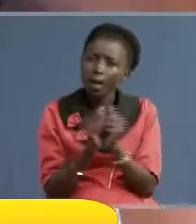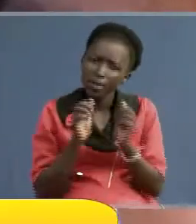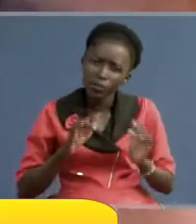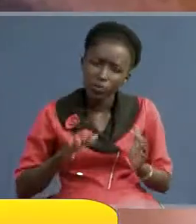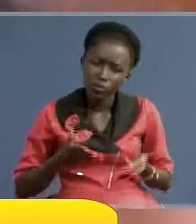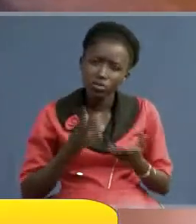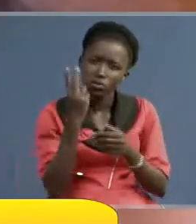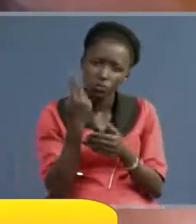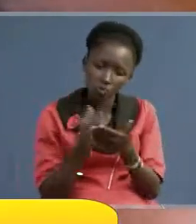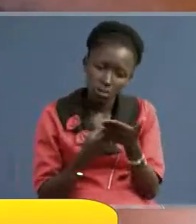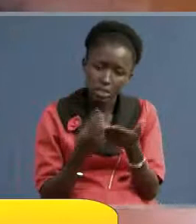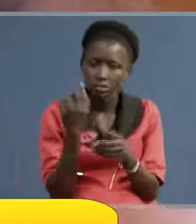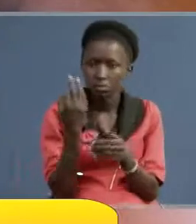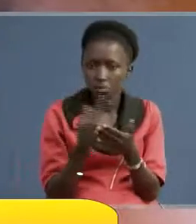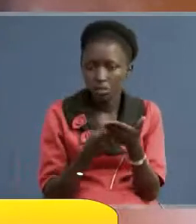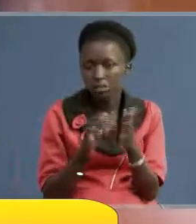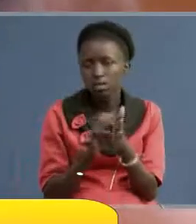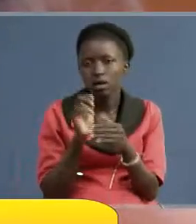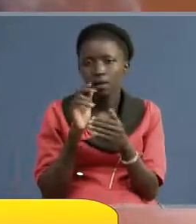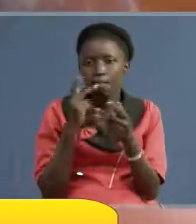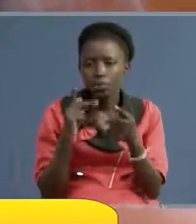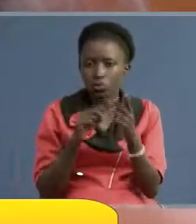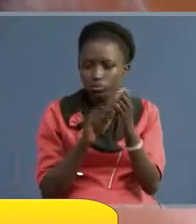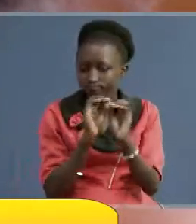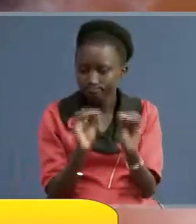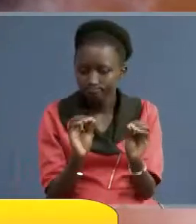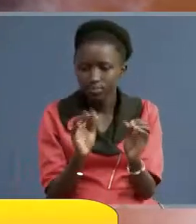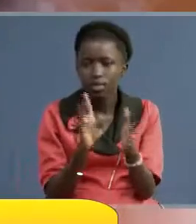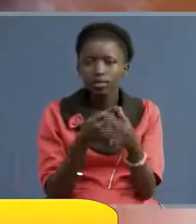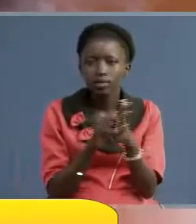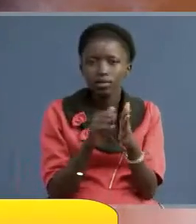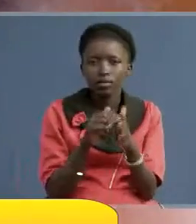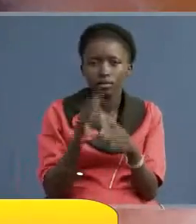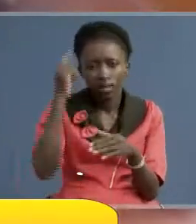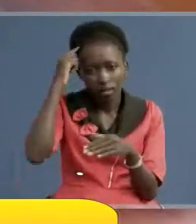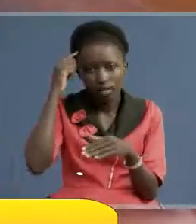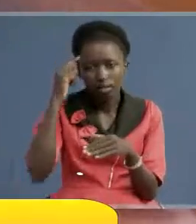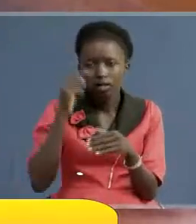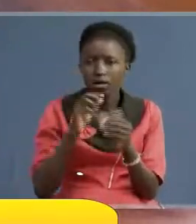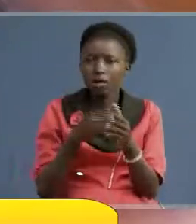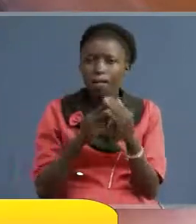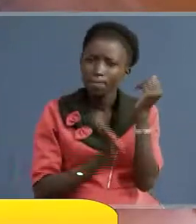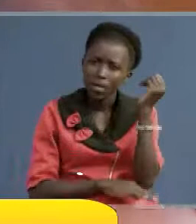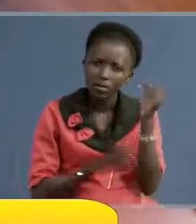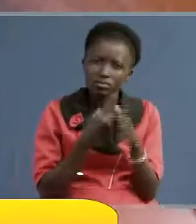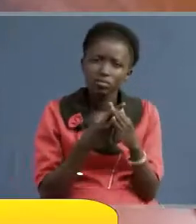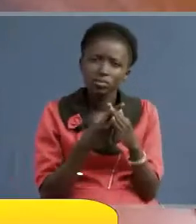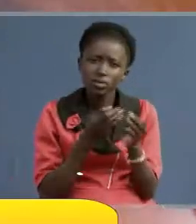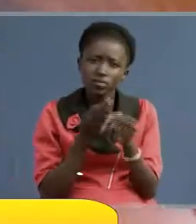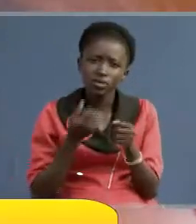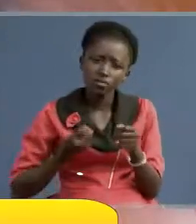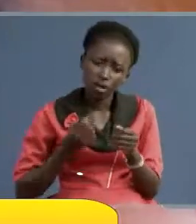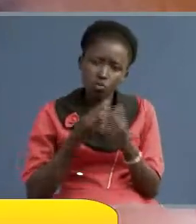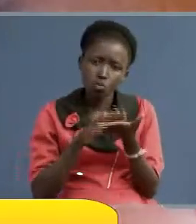happened? 1 week, 2 weeks, somebody is not showing up. Somebody doesn't want to bathe or comb their hair, or they have cut out their hair if it's a